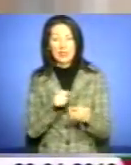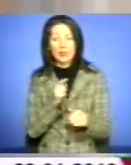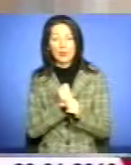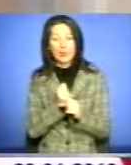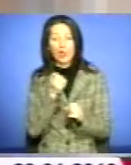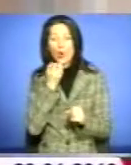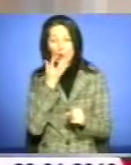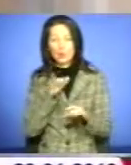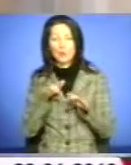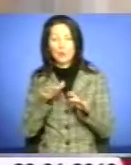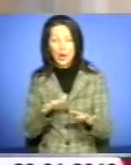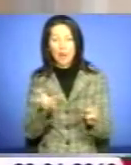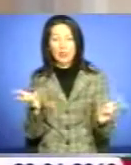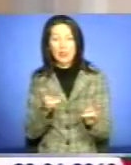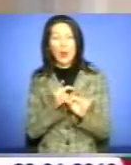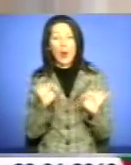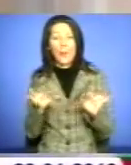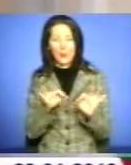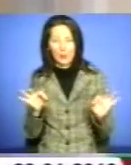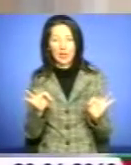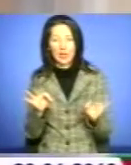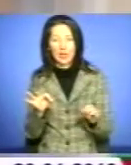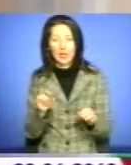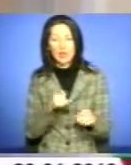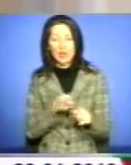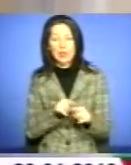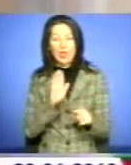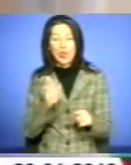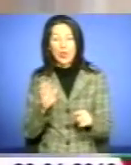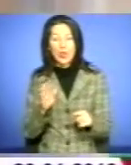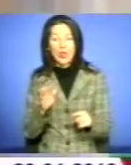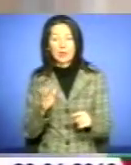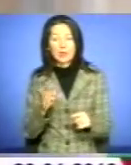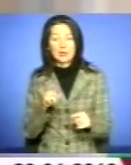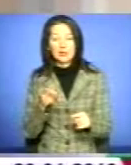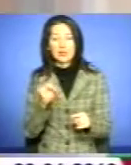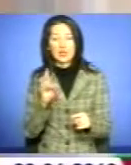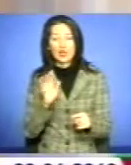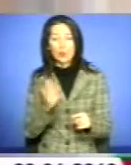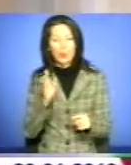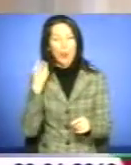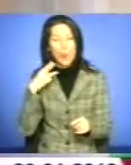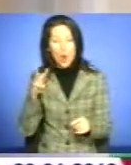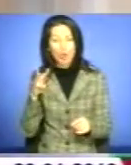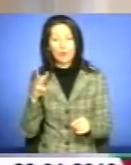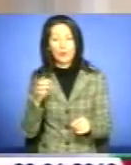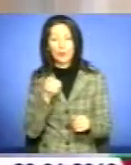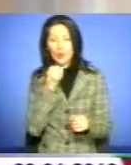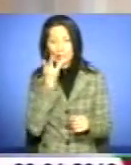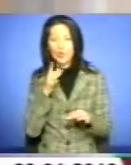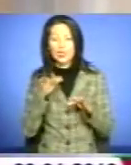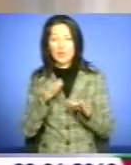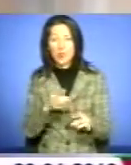потрібно популяризувати, да, щоб умовно кажучи, щоб це стало трендово, да, щоб це стало модно і так далі. Хороші справи –